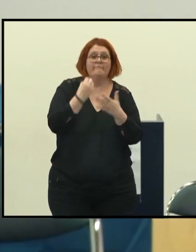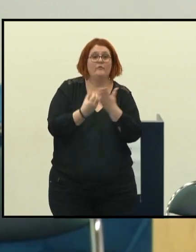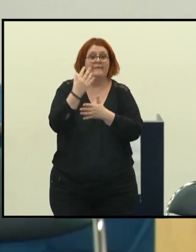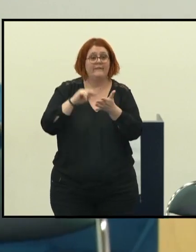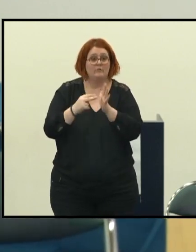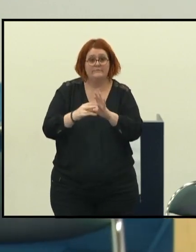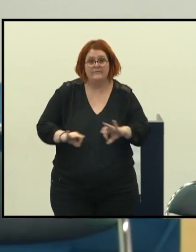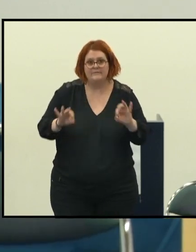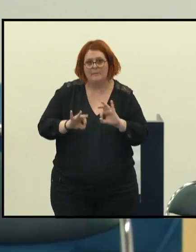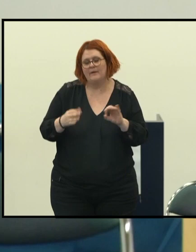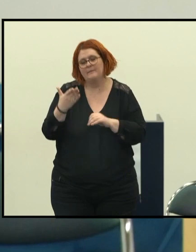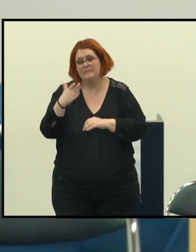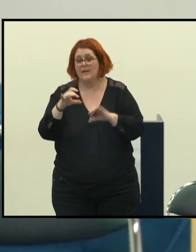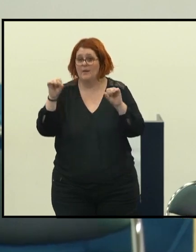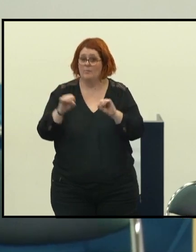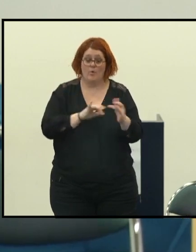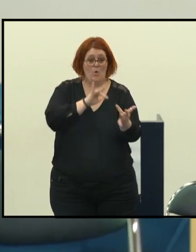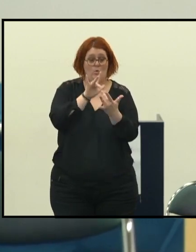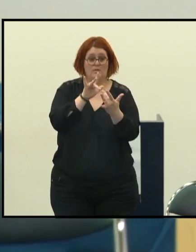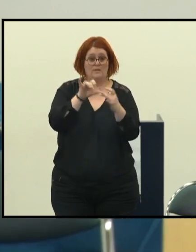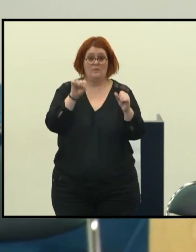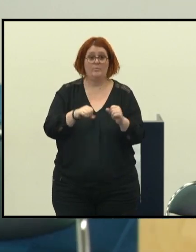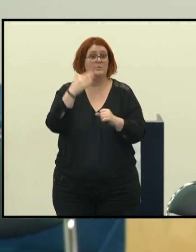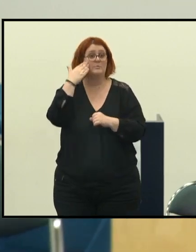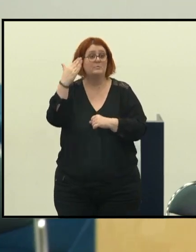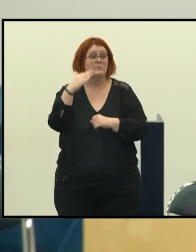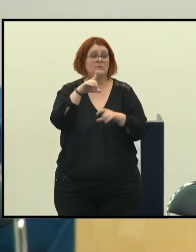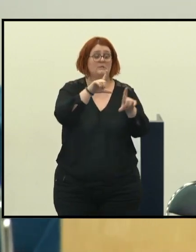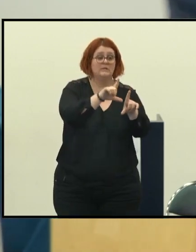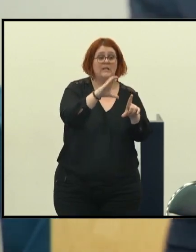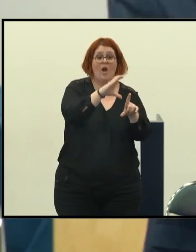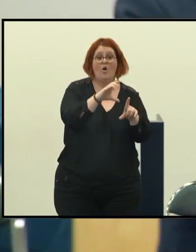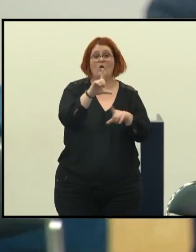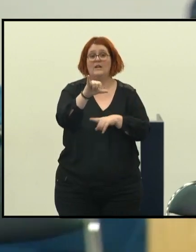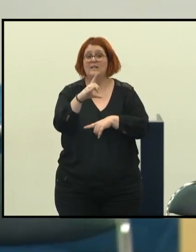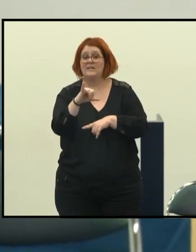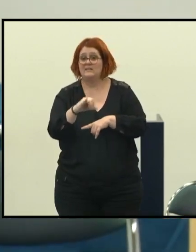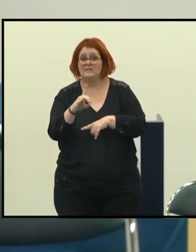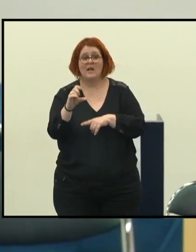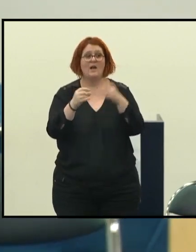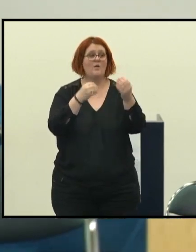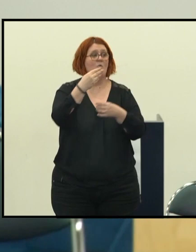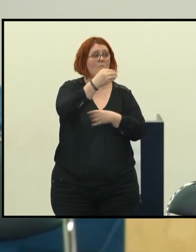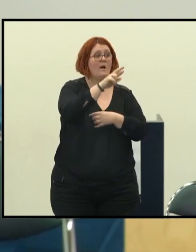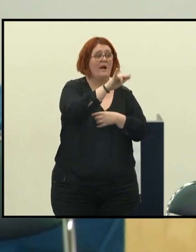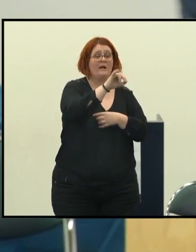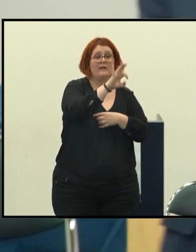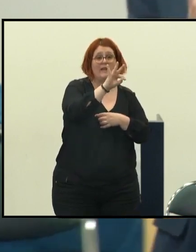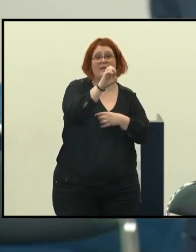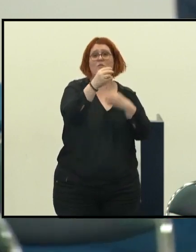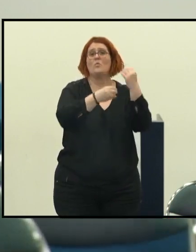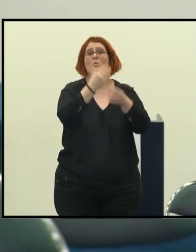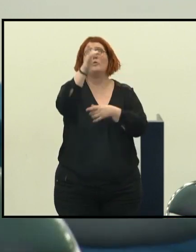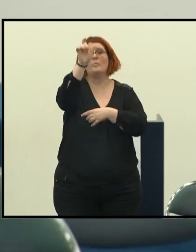cas, on peut être contacté, donc n'hésitez pas à aller voir Lydia, Carole, voilà, Mariette, Laurent,